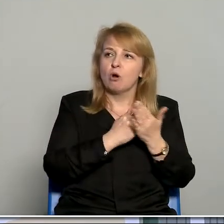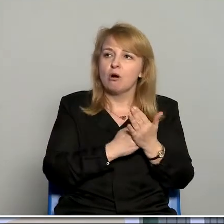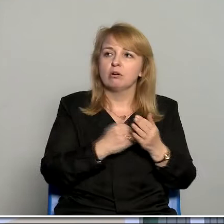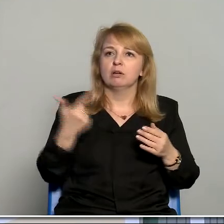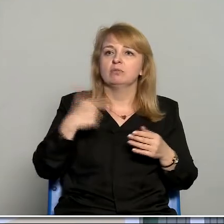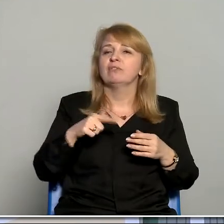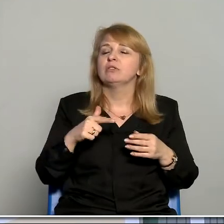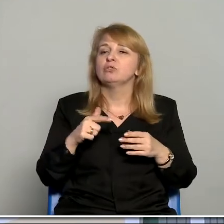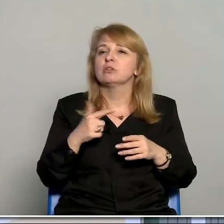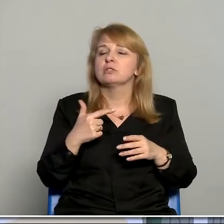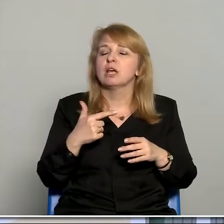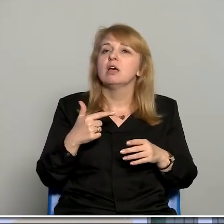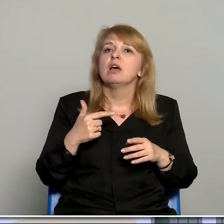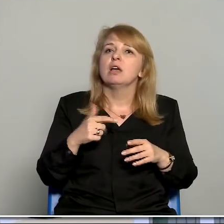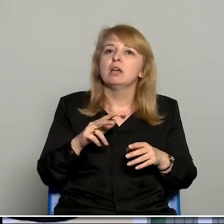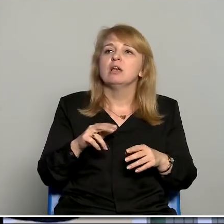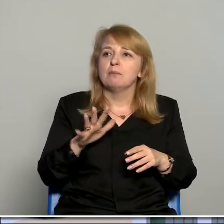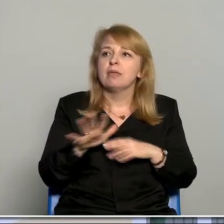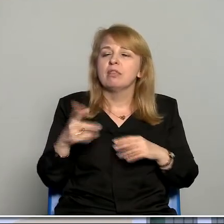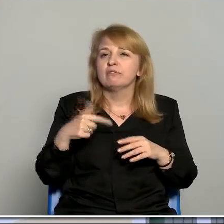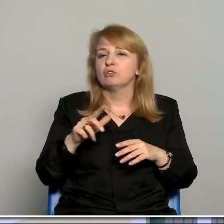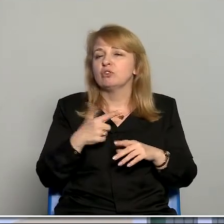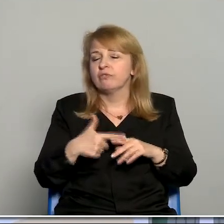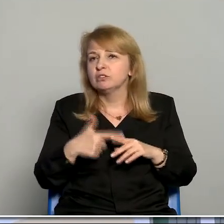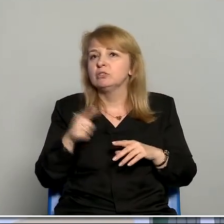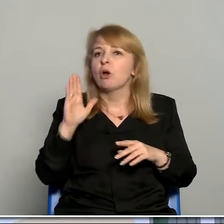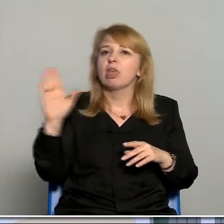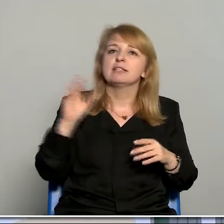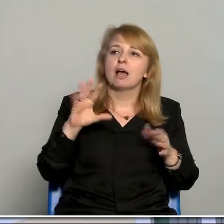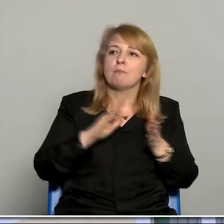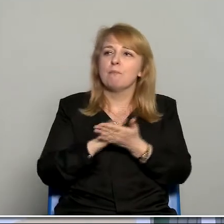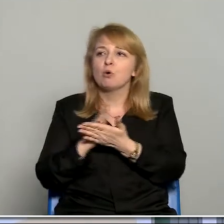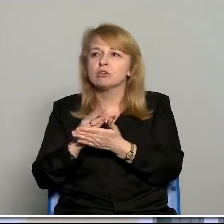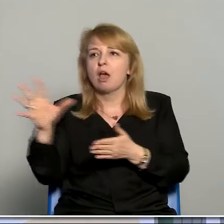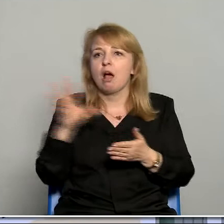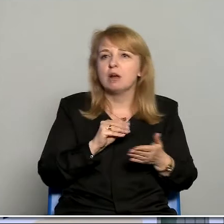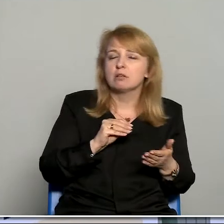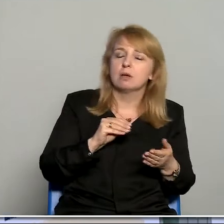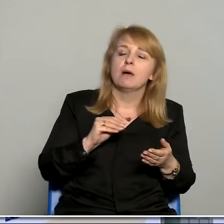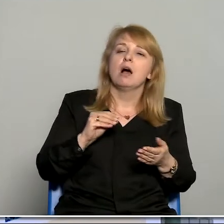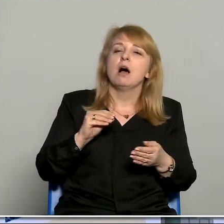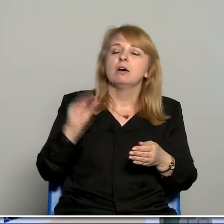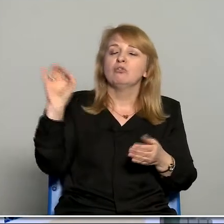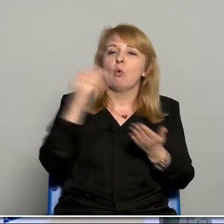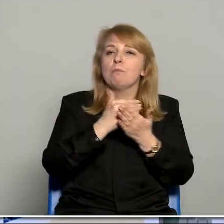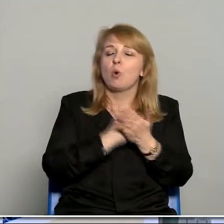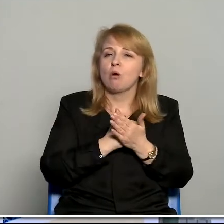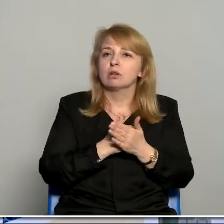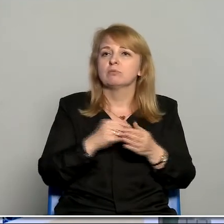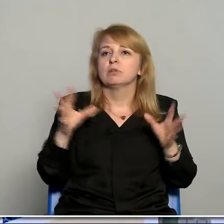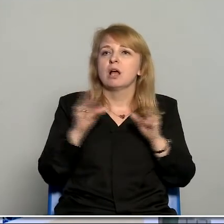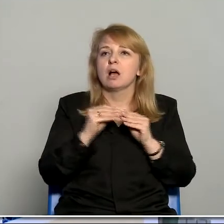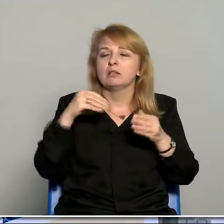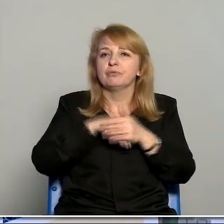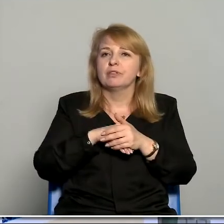będzie pełniła rolę instytucji pośredniczącej w programie operacyjnym, w Regionalnym Programie